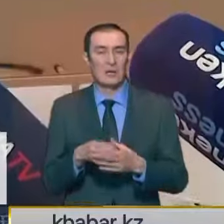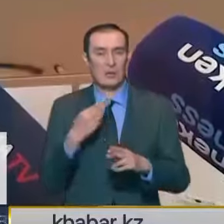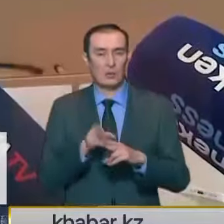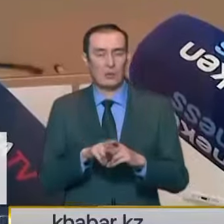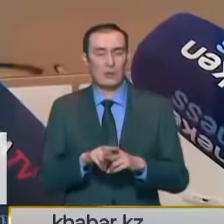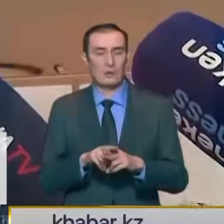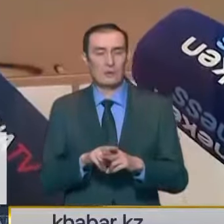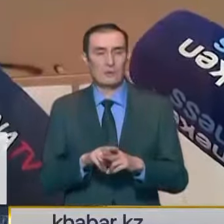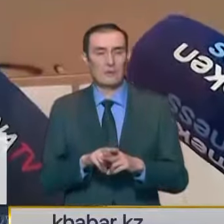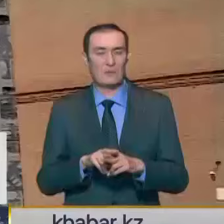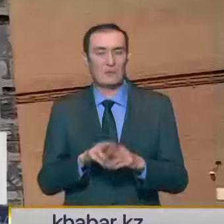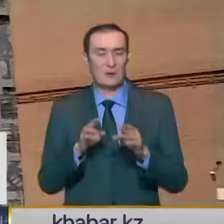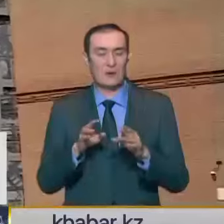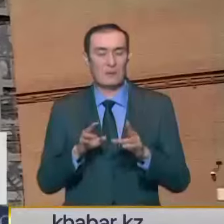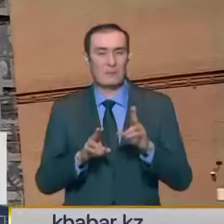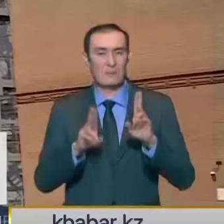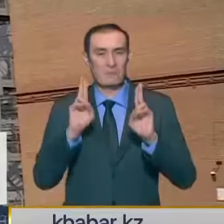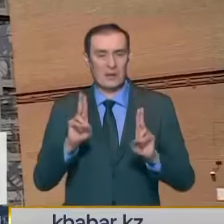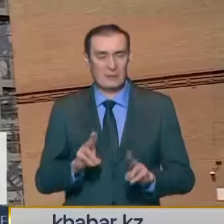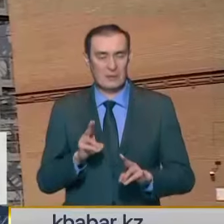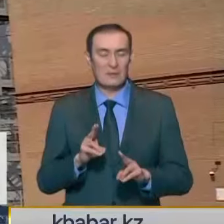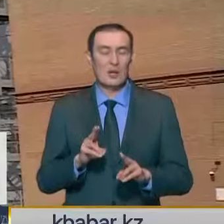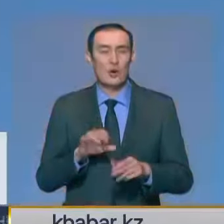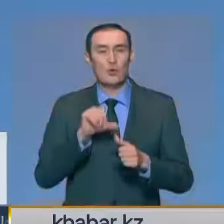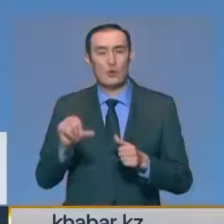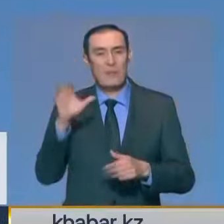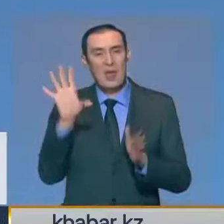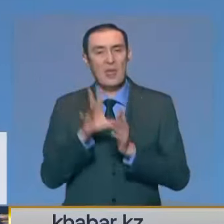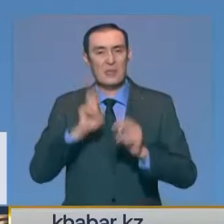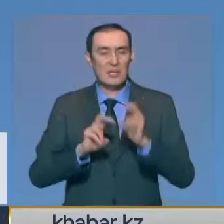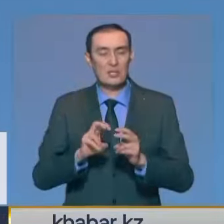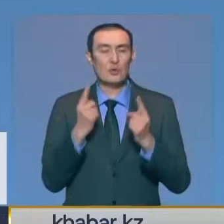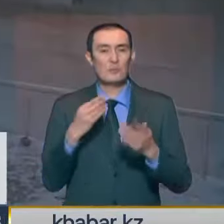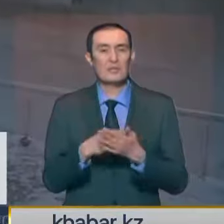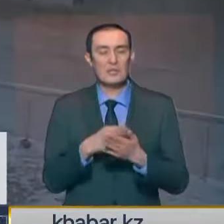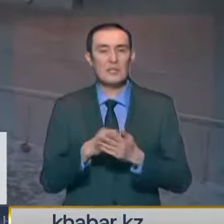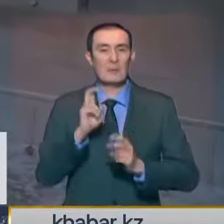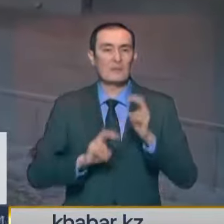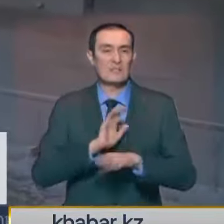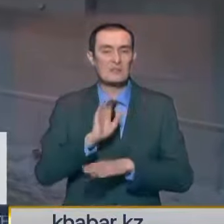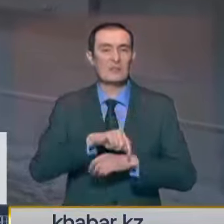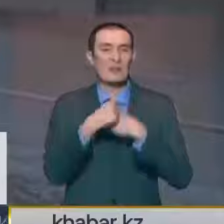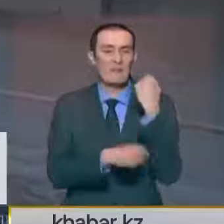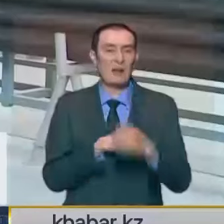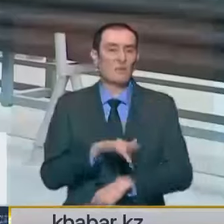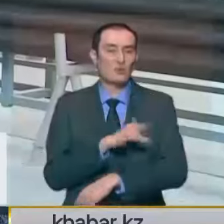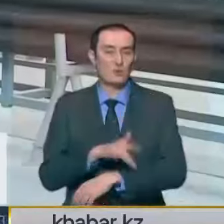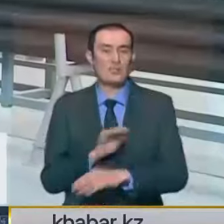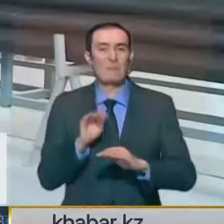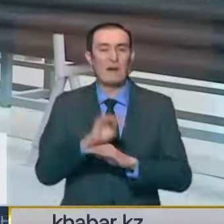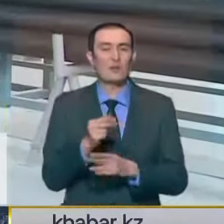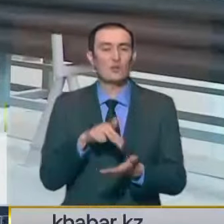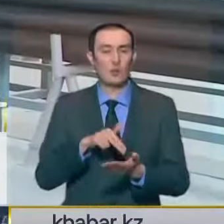правильные правила игры помимо сферы энергетики необходимы большие деньги и для производства товаров и услуг с высокой